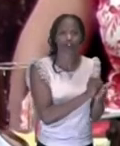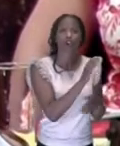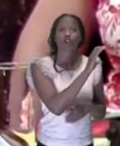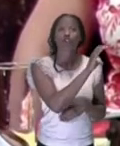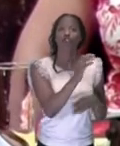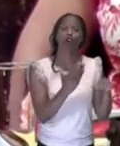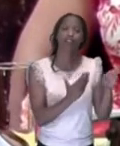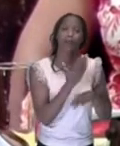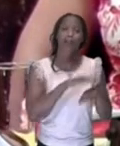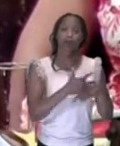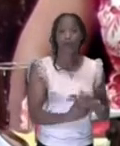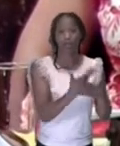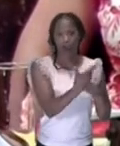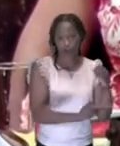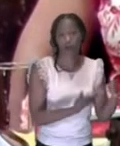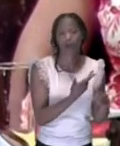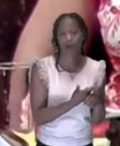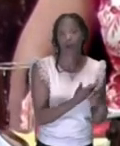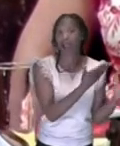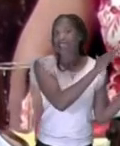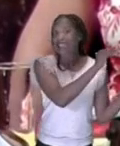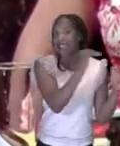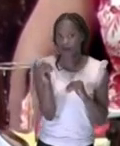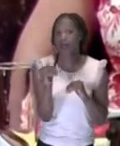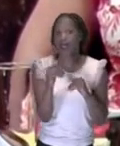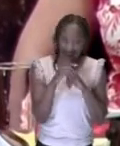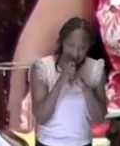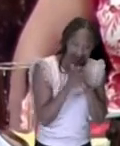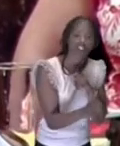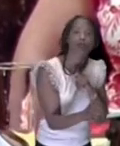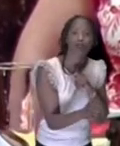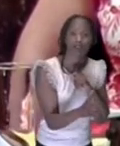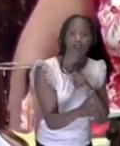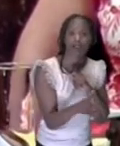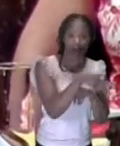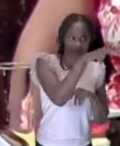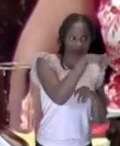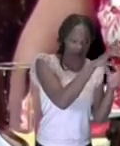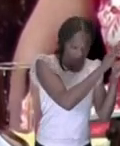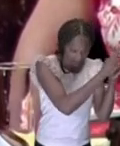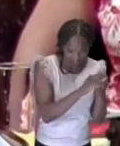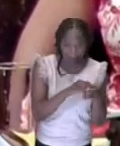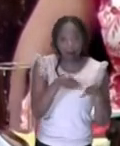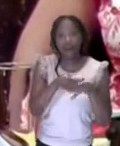stationnement pourra bénéficier de ce dispositif-là dans le logement ou pour faire du stationnement de proximité? Merci.